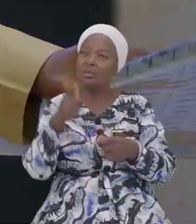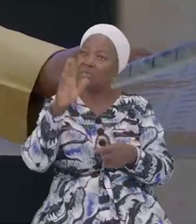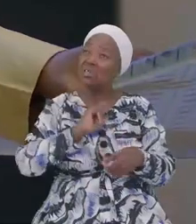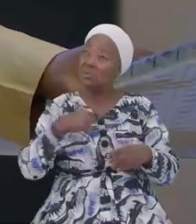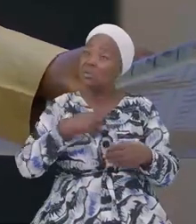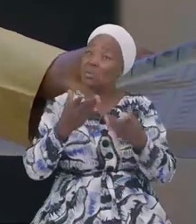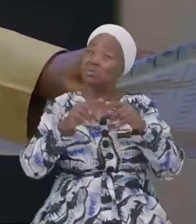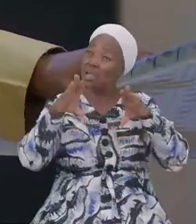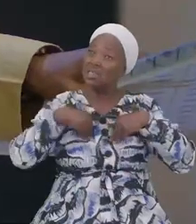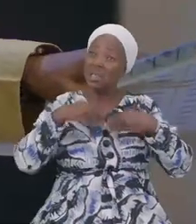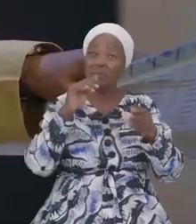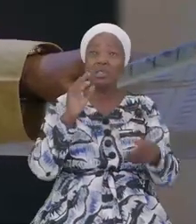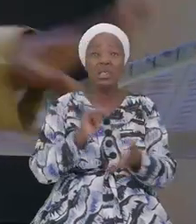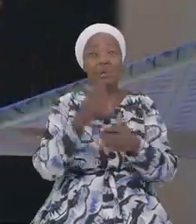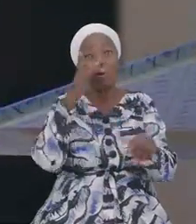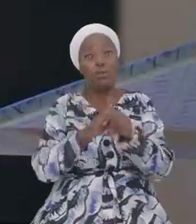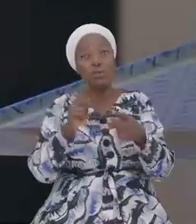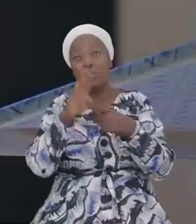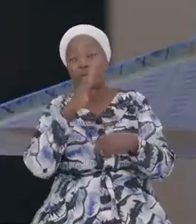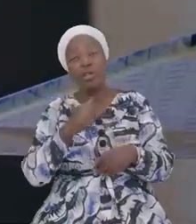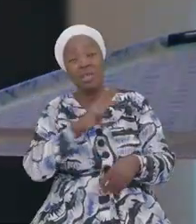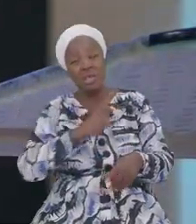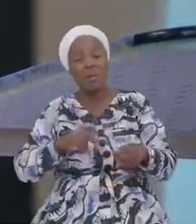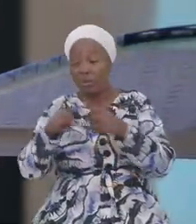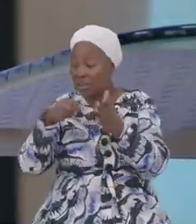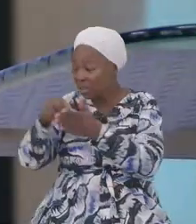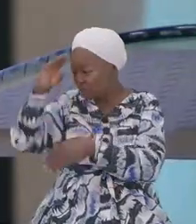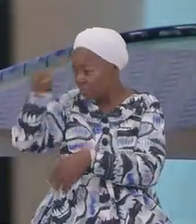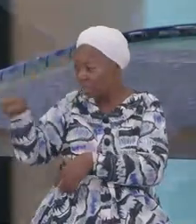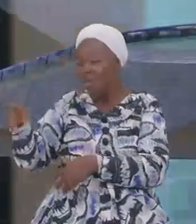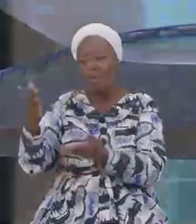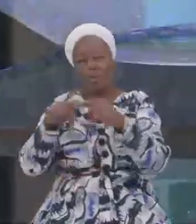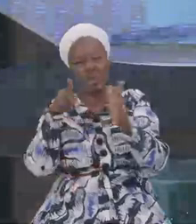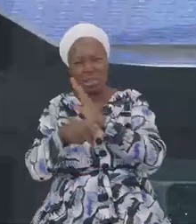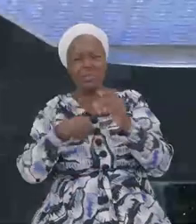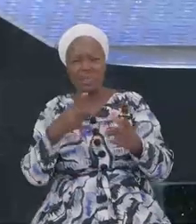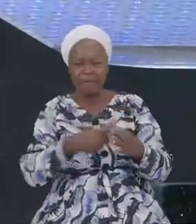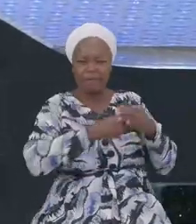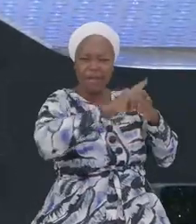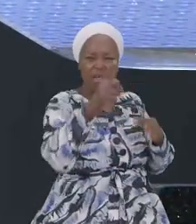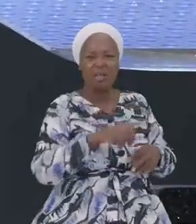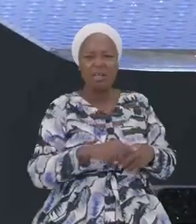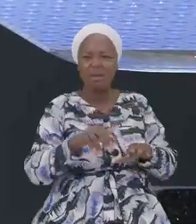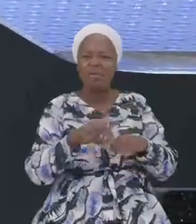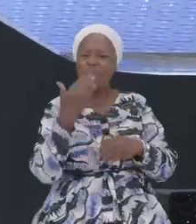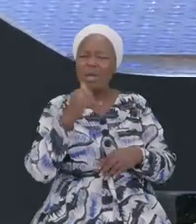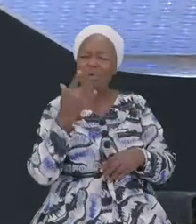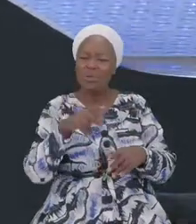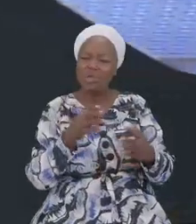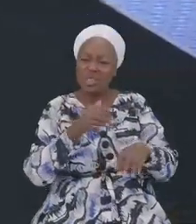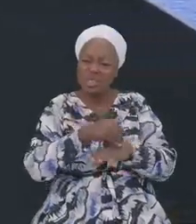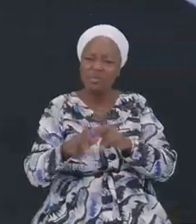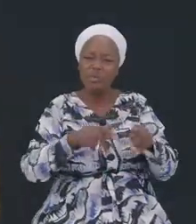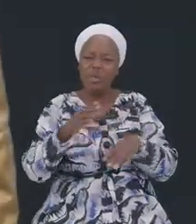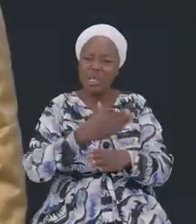de... Il a dit, Seigneur, je vais accepter la promesse de devenir roi, mais il veut me tuer. Je vais m'enfuir. Pourquoi c'est comme ça? Vous